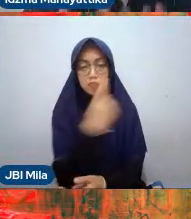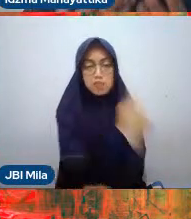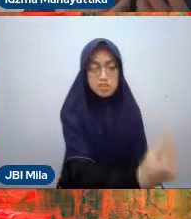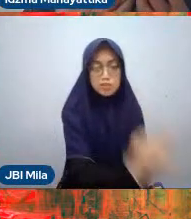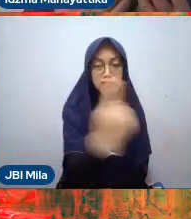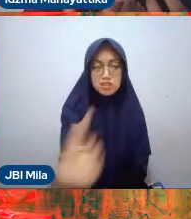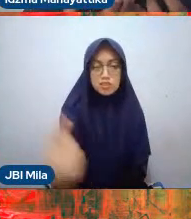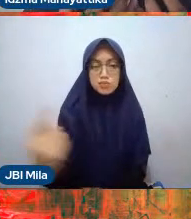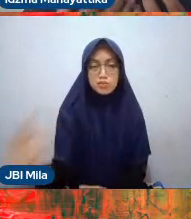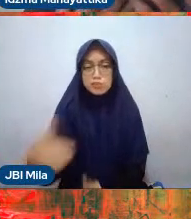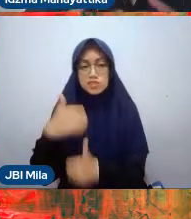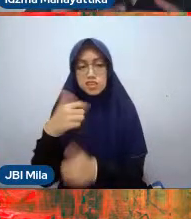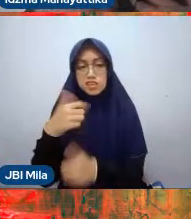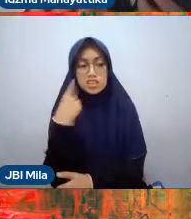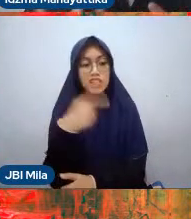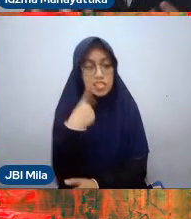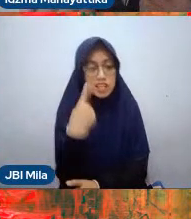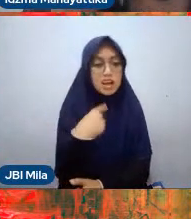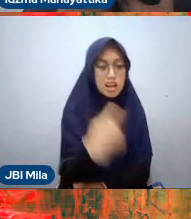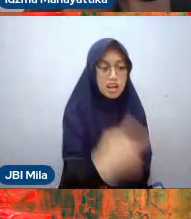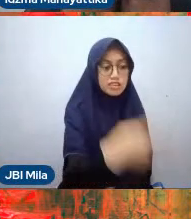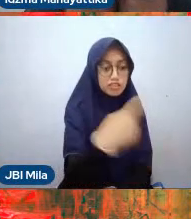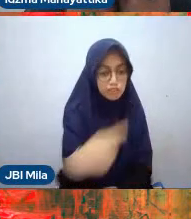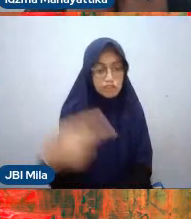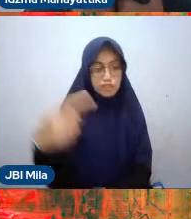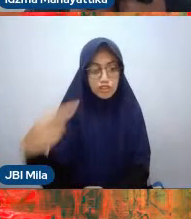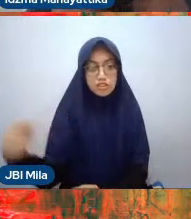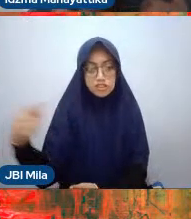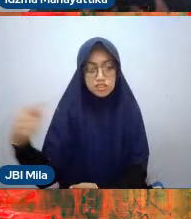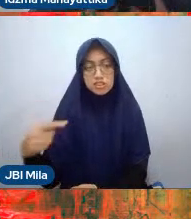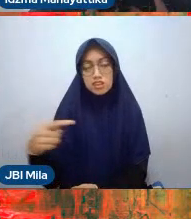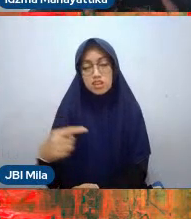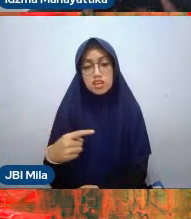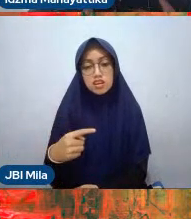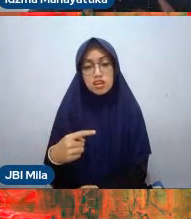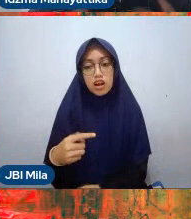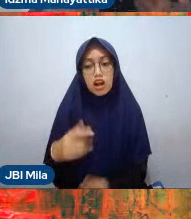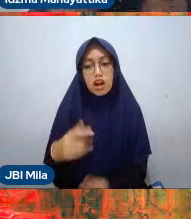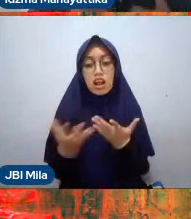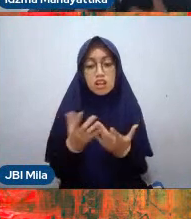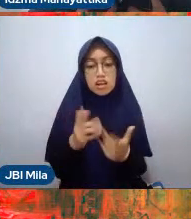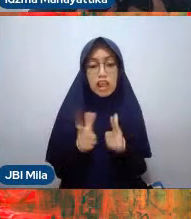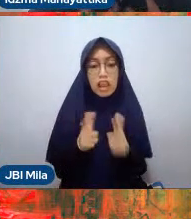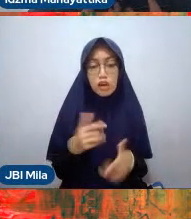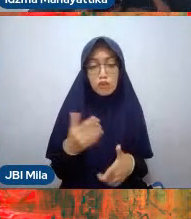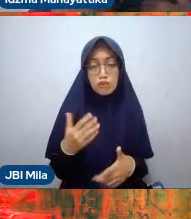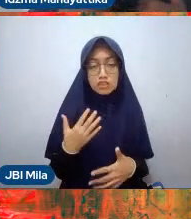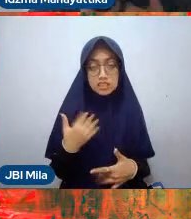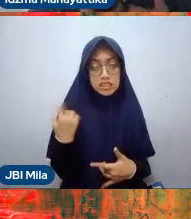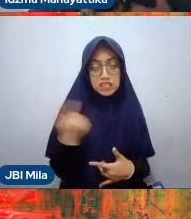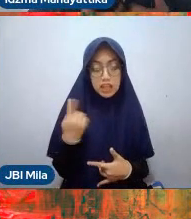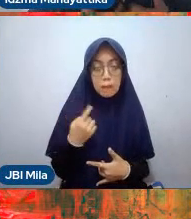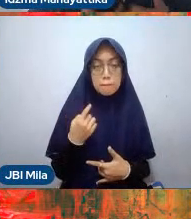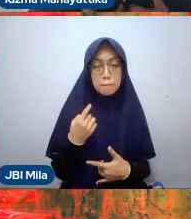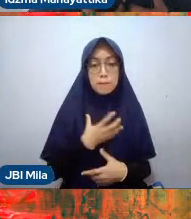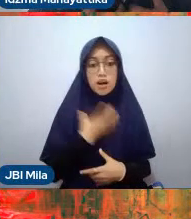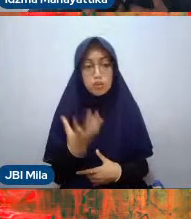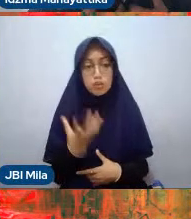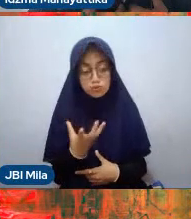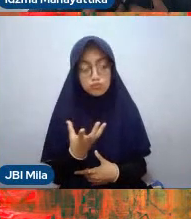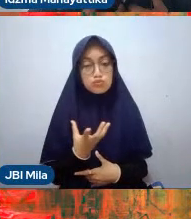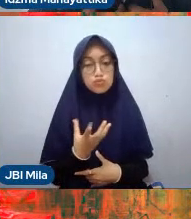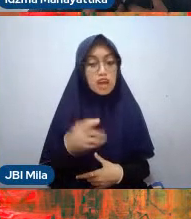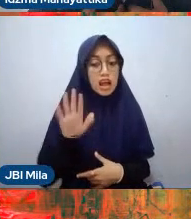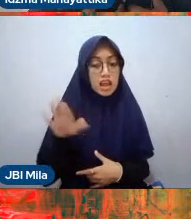saya, kalau kita pengen anak-anak cerita, kita dulu yang cerita. Jadi misalnya, ibu guru sedih loh kalau